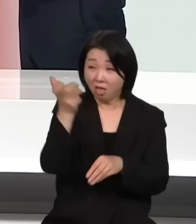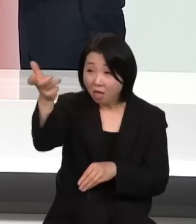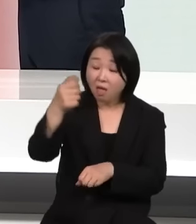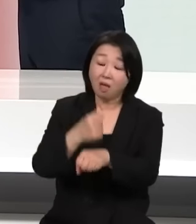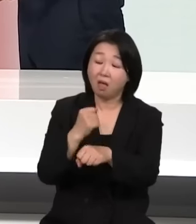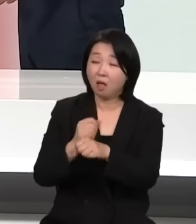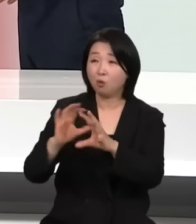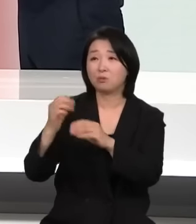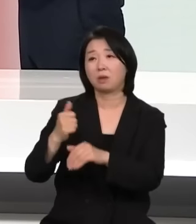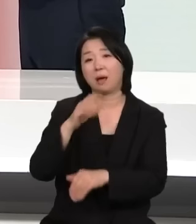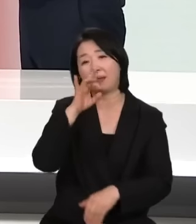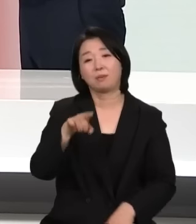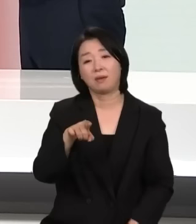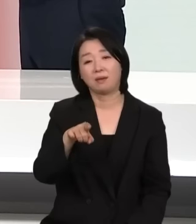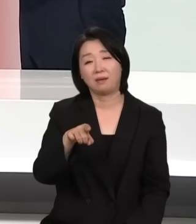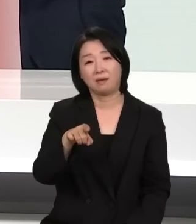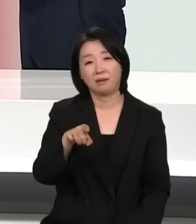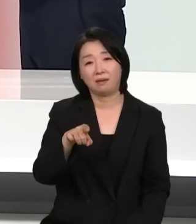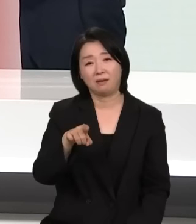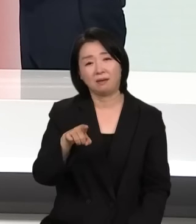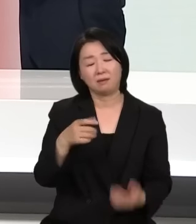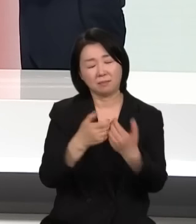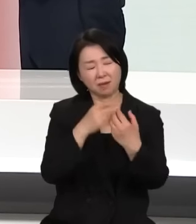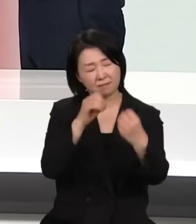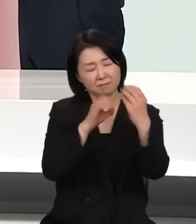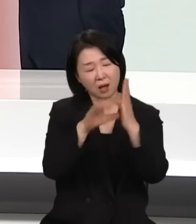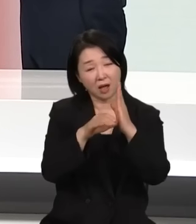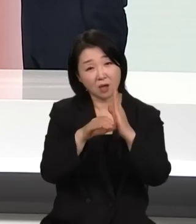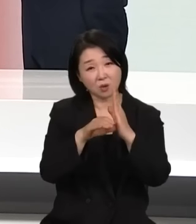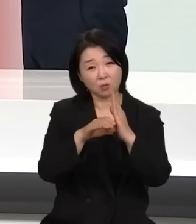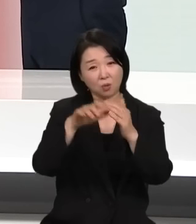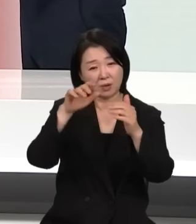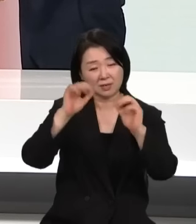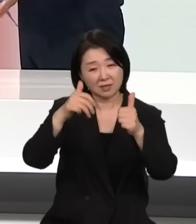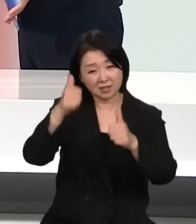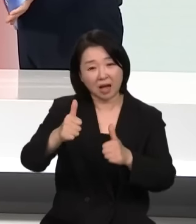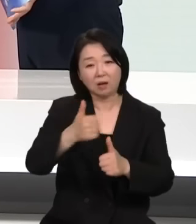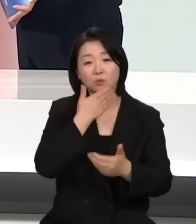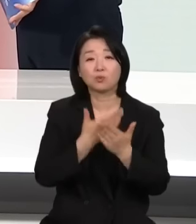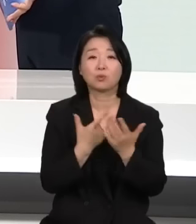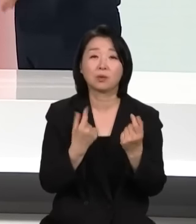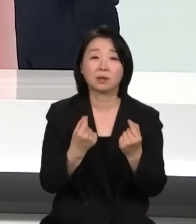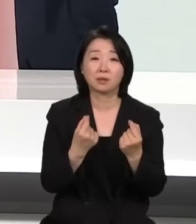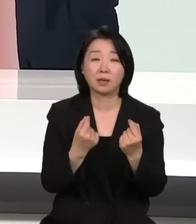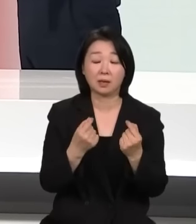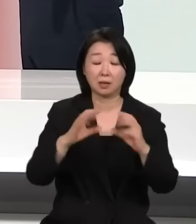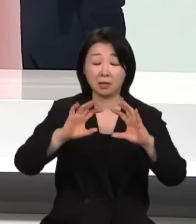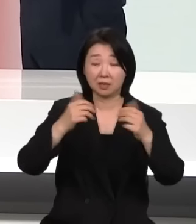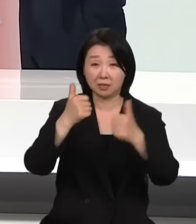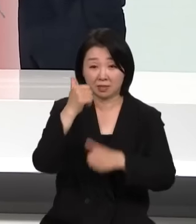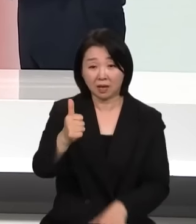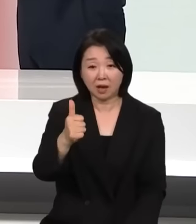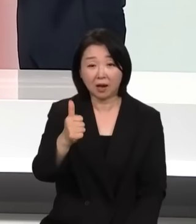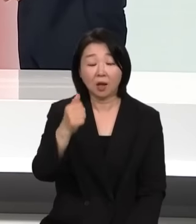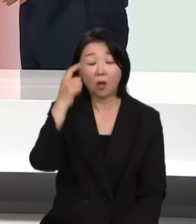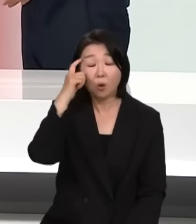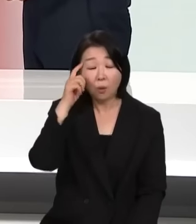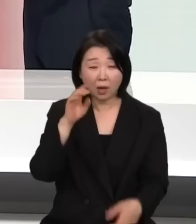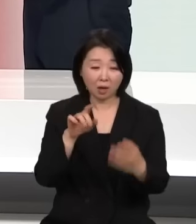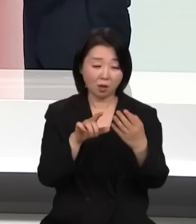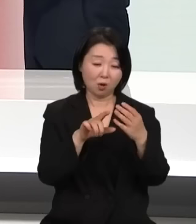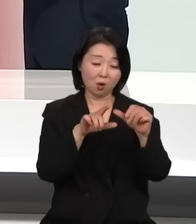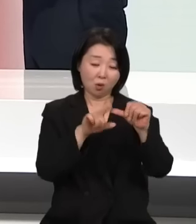된다 뭐 이런 입장이니까 결국에는 국회의장 선택에 달려 있네요 그렇습니다 그런데 또 이 하필이면 앞으로 오는